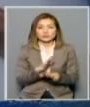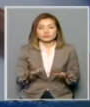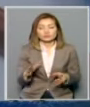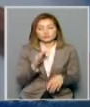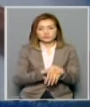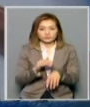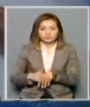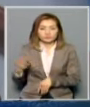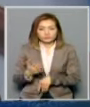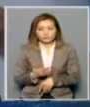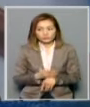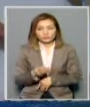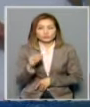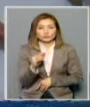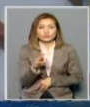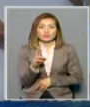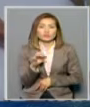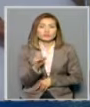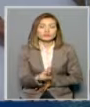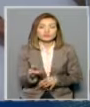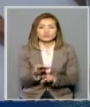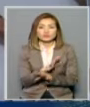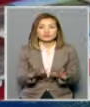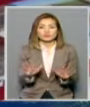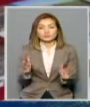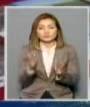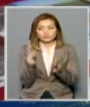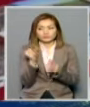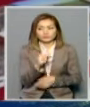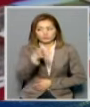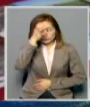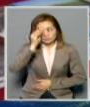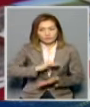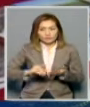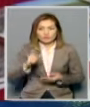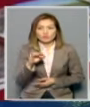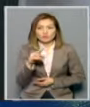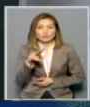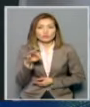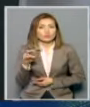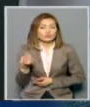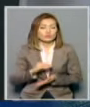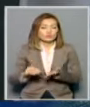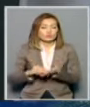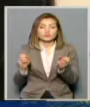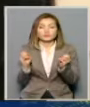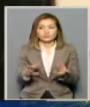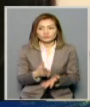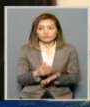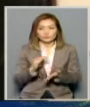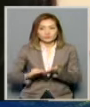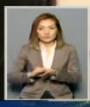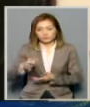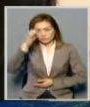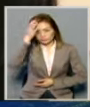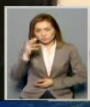ақындығын дәлелдейді. Ол Жұмекен Әжімеденовтің ақындығы, жыр жиһазы, академик жазушы Зинолла Қабдоловтың шығармашылығына арналған жазушы